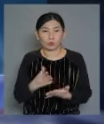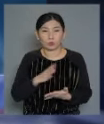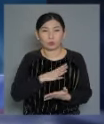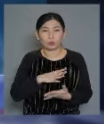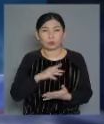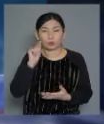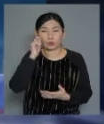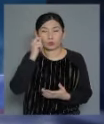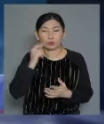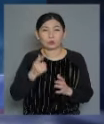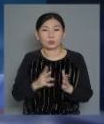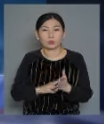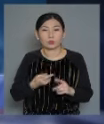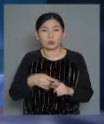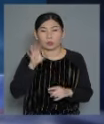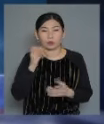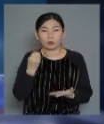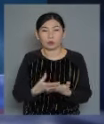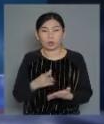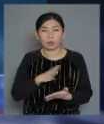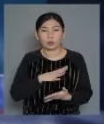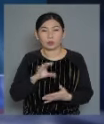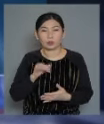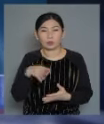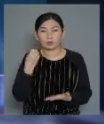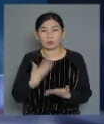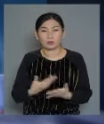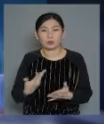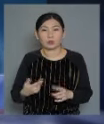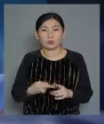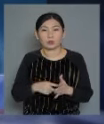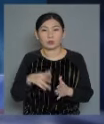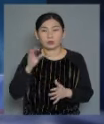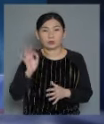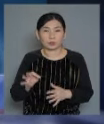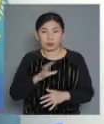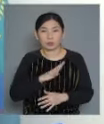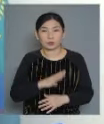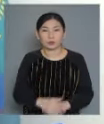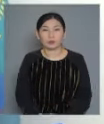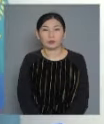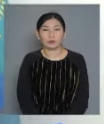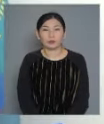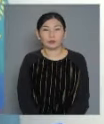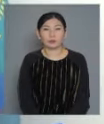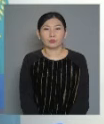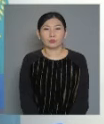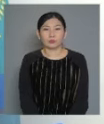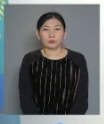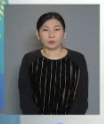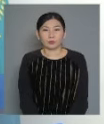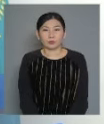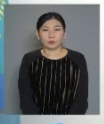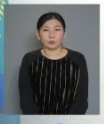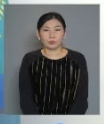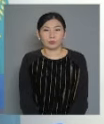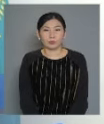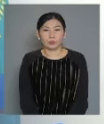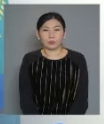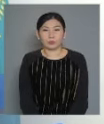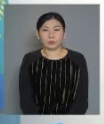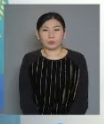на 7,9%, свекла подорожала на 3,8%. Комиссия жумшасуатр,